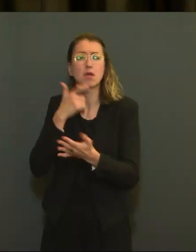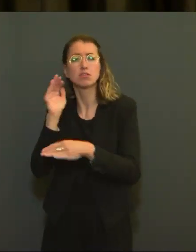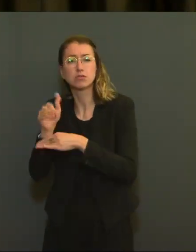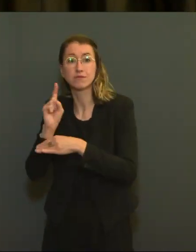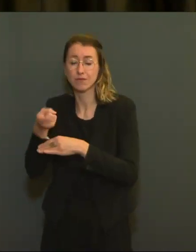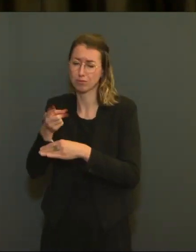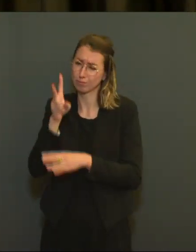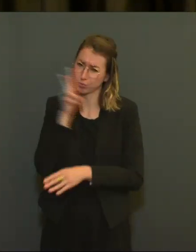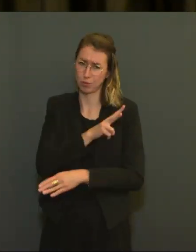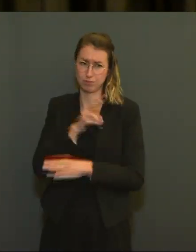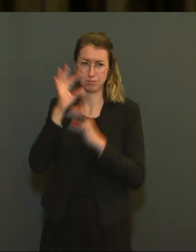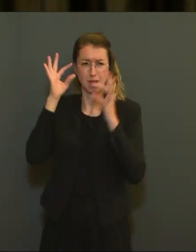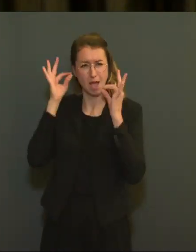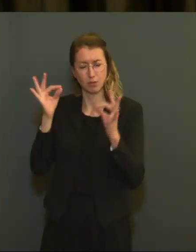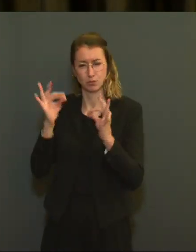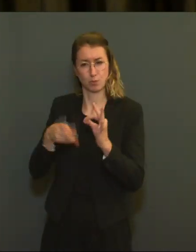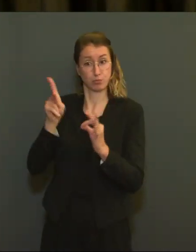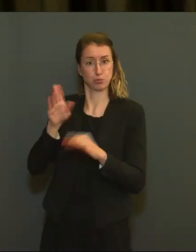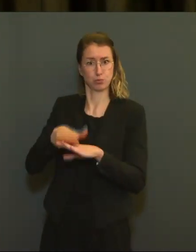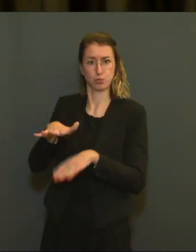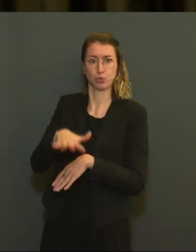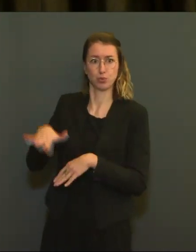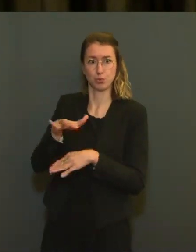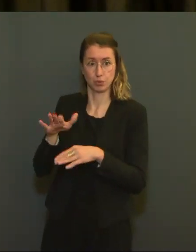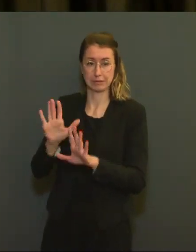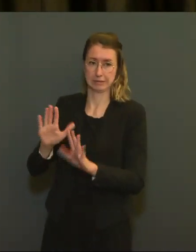soyons plus consciencieux dans l'application des recommandations qu'on vient de rappeler.